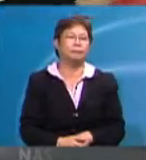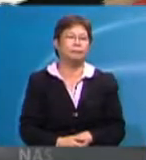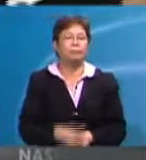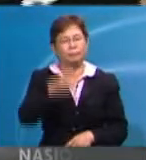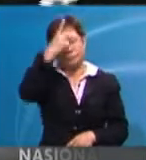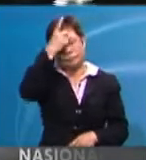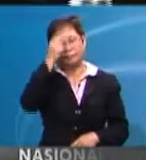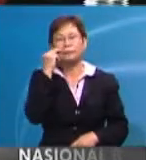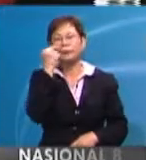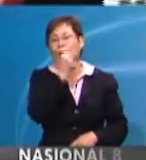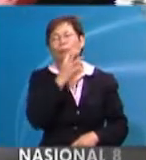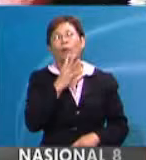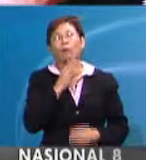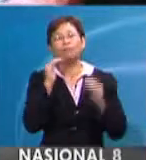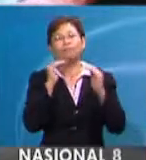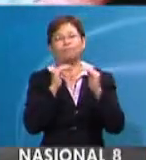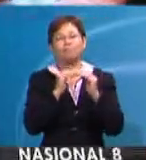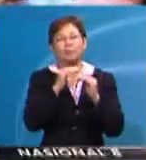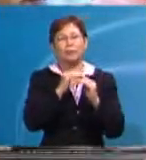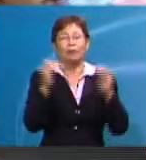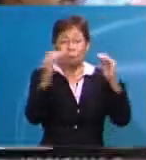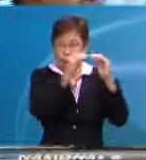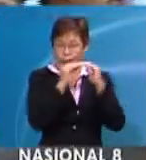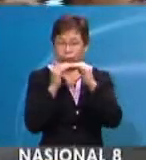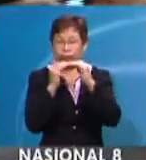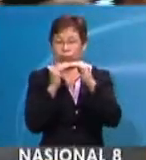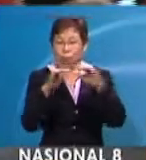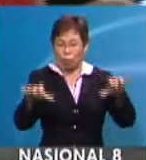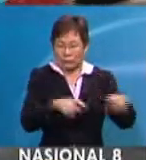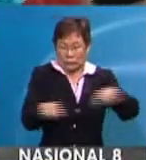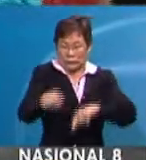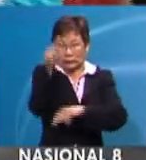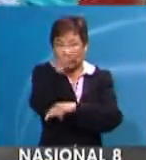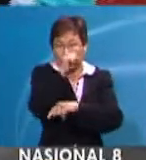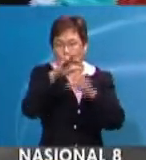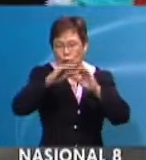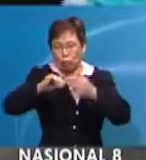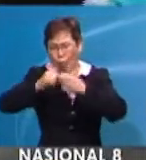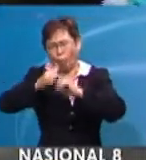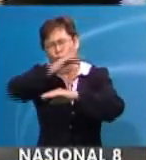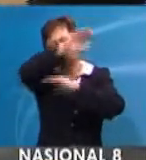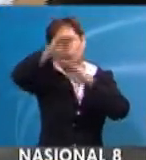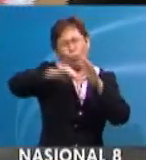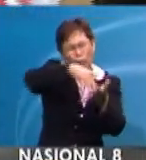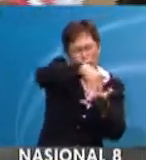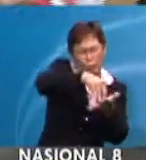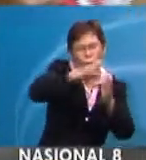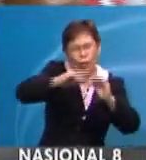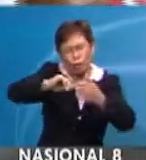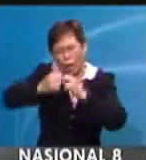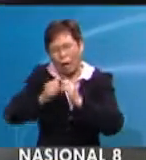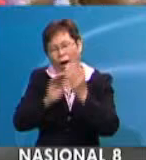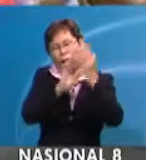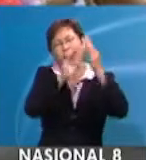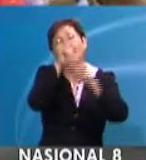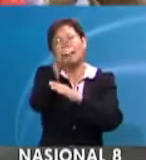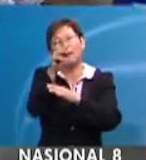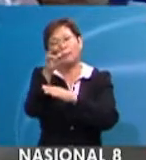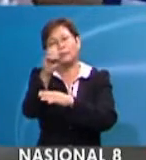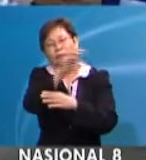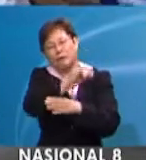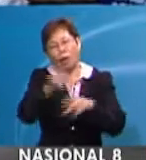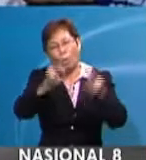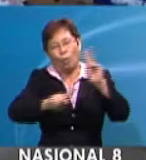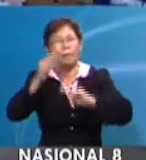Menurut Datuk Seri Najib, kewajaran untuk melakukan tindakan drastik bagi mengatasi segala kelemahan yang dihadapi UMNO dan orang